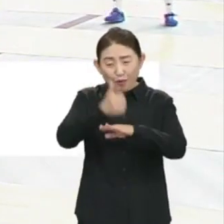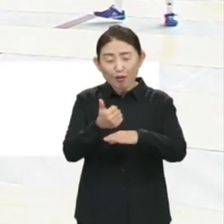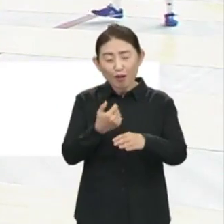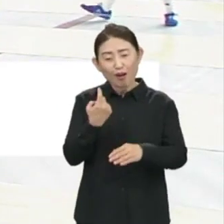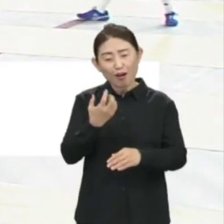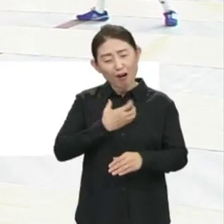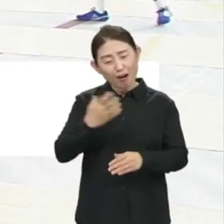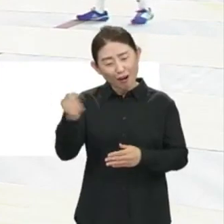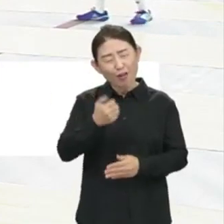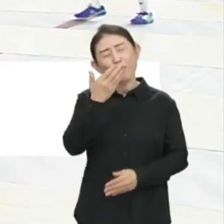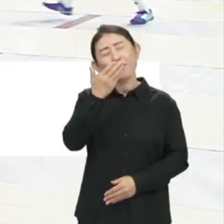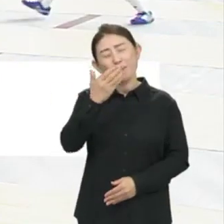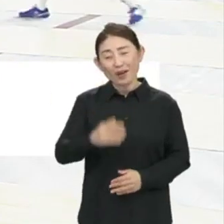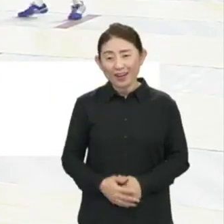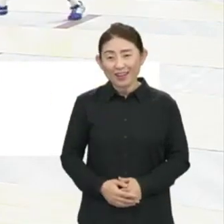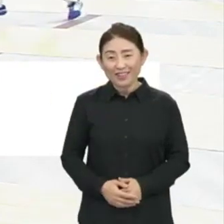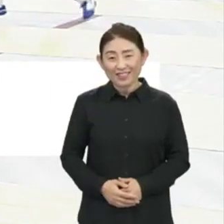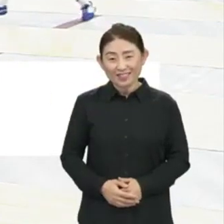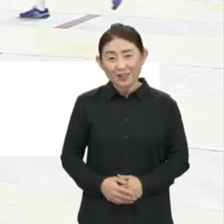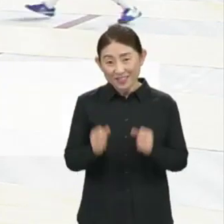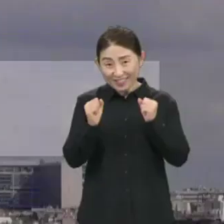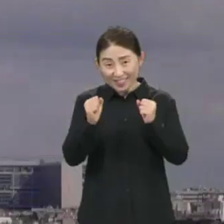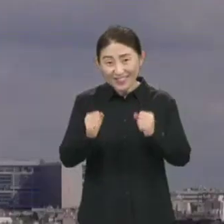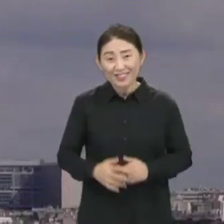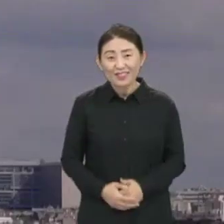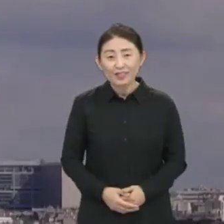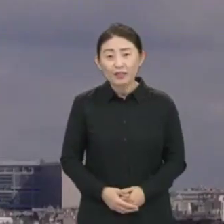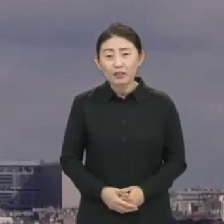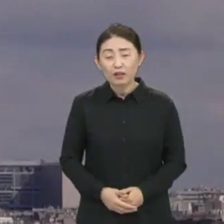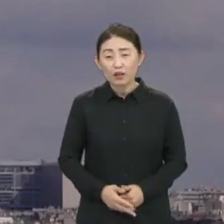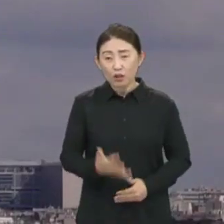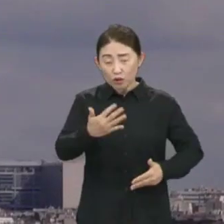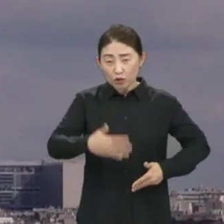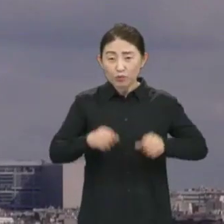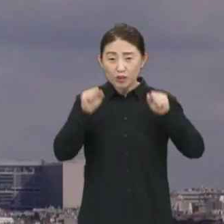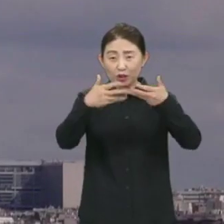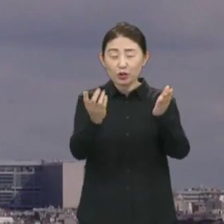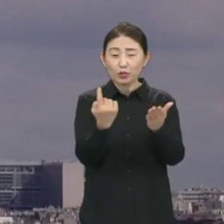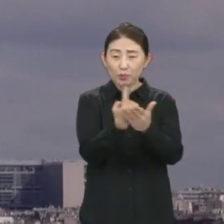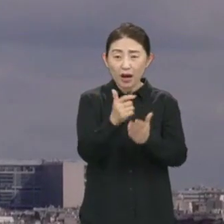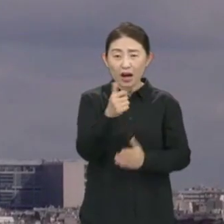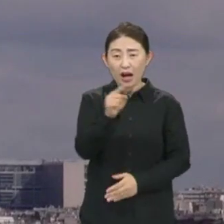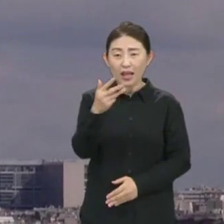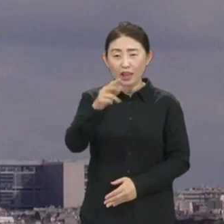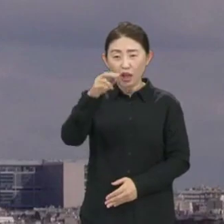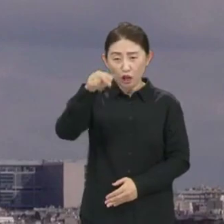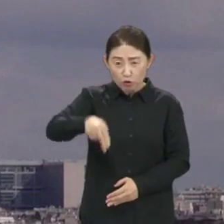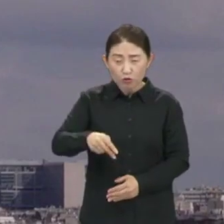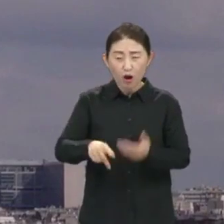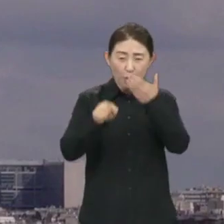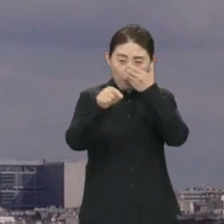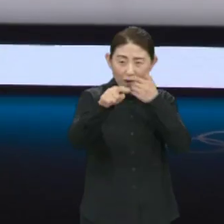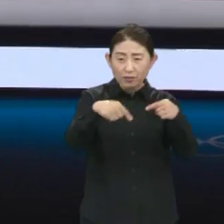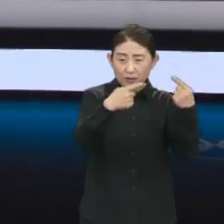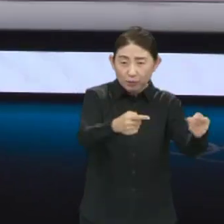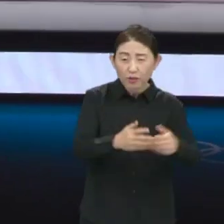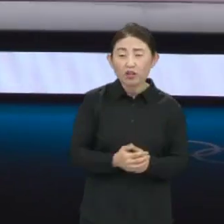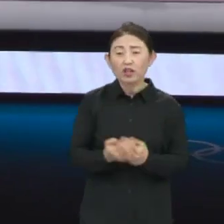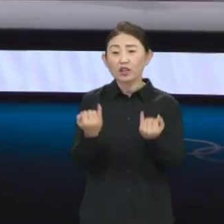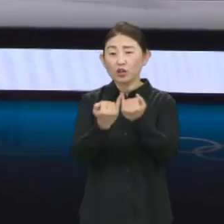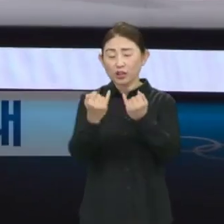거라고 생각한다. 잘하고 와. 충남체육회 소속 하태규가 플레레 종목으로 여자